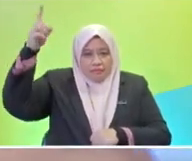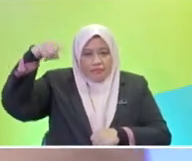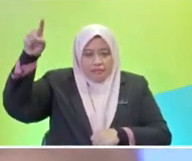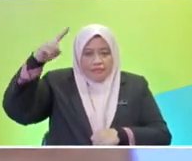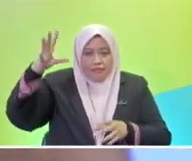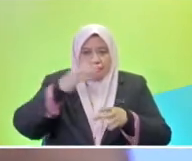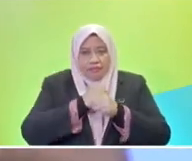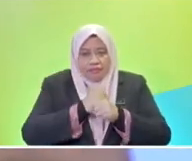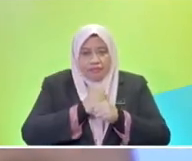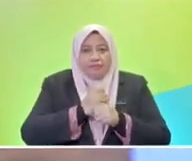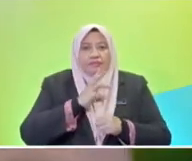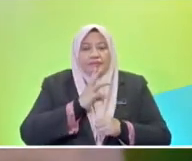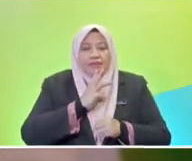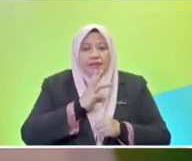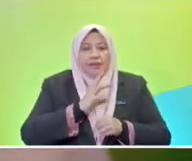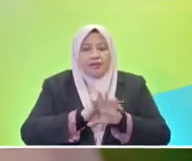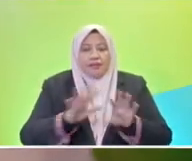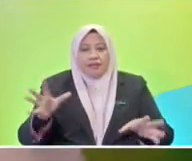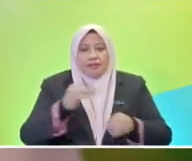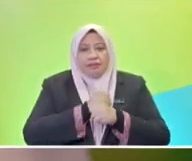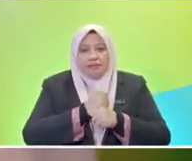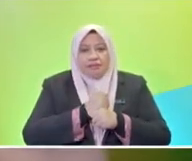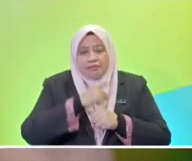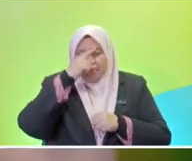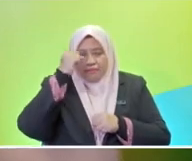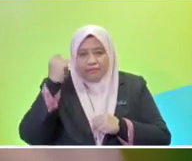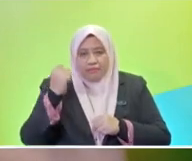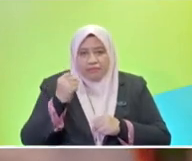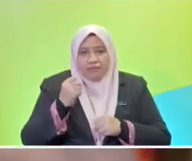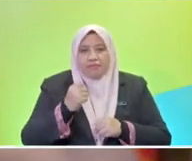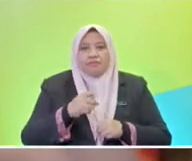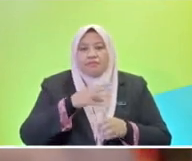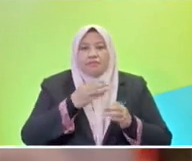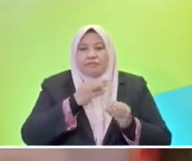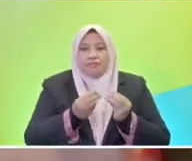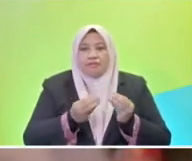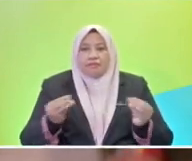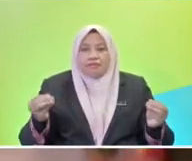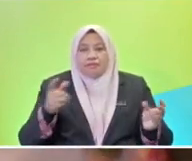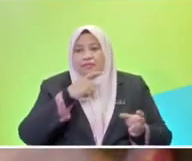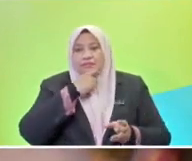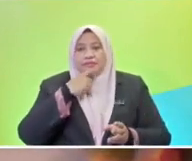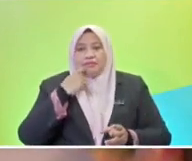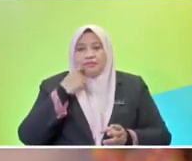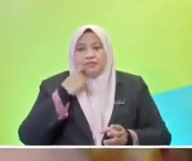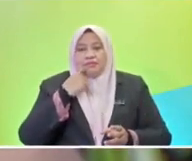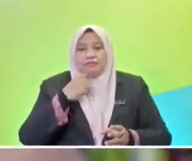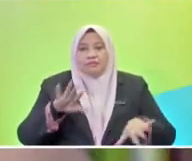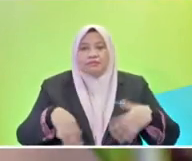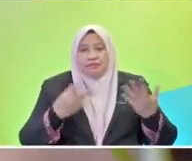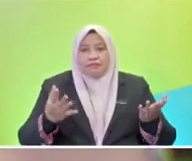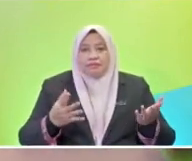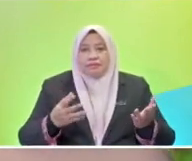Dapat. Cuma air sahaja yang tak dapat. Sebab tak dapat. Nampak tak tanah dia pun keringlah, cikgu. Macam mana dia